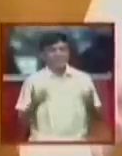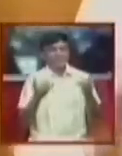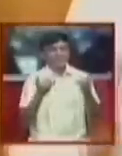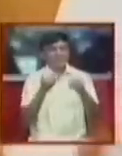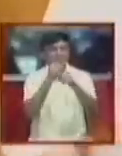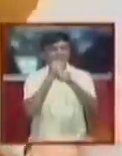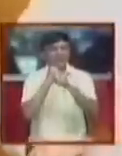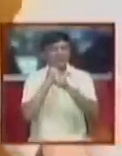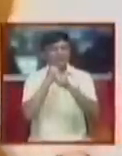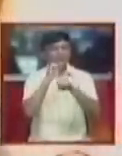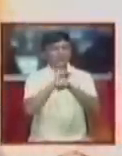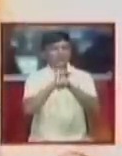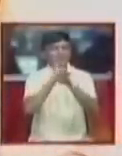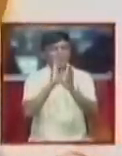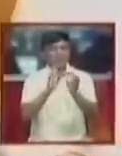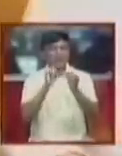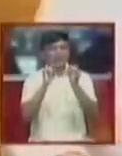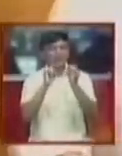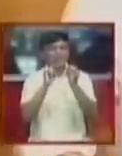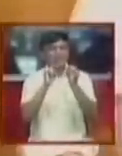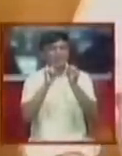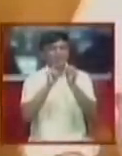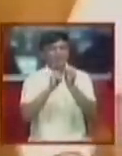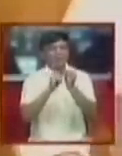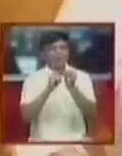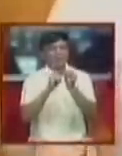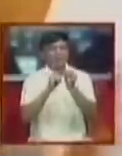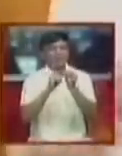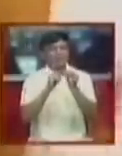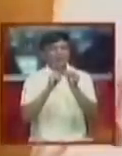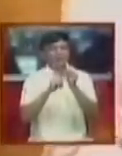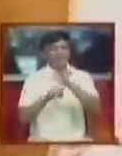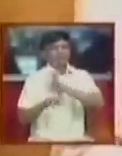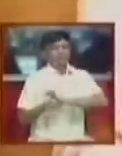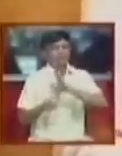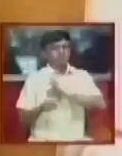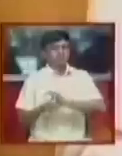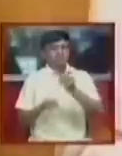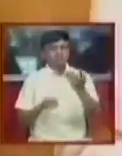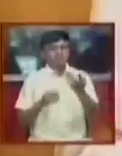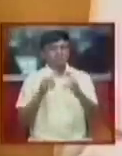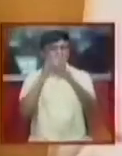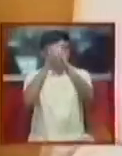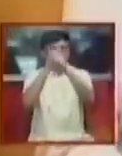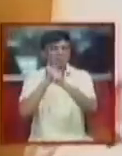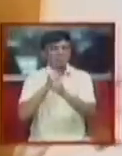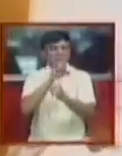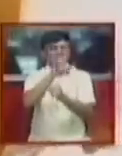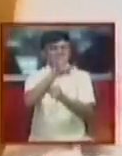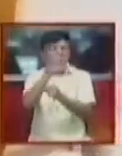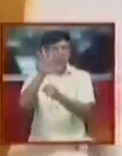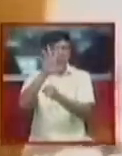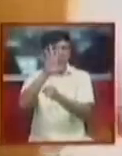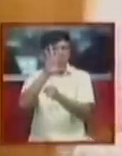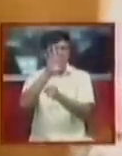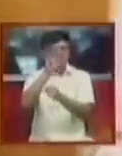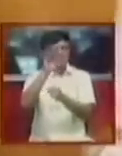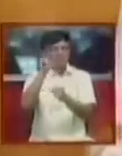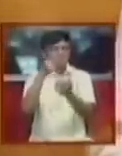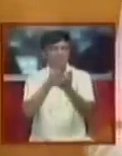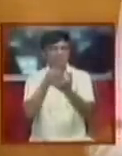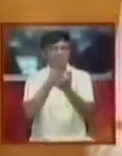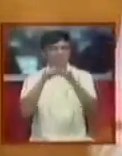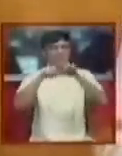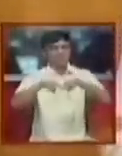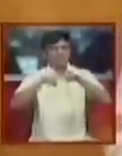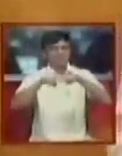Nasa kamay na ng empleyado ang susi sa kanyang pag-angat. Ang insentibo, maaaring umabot ng 35,000 piso